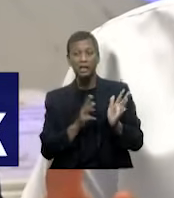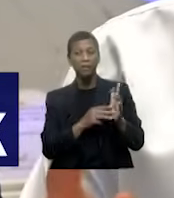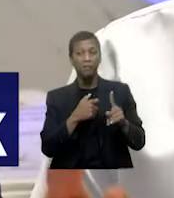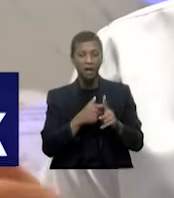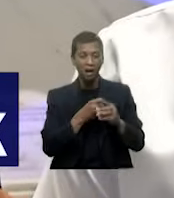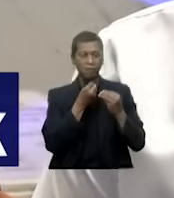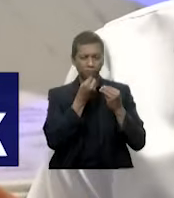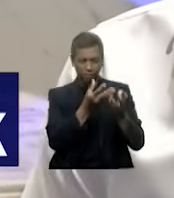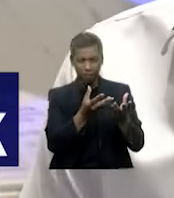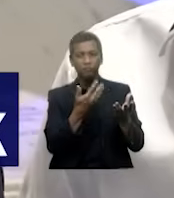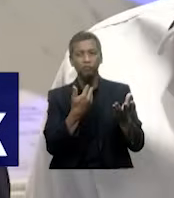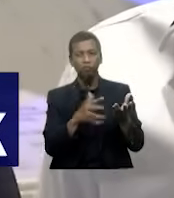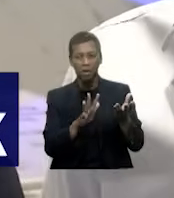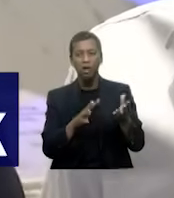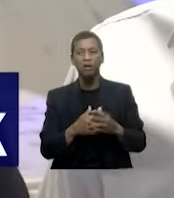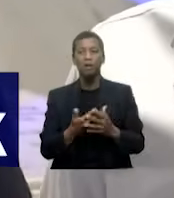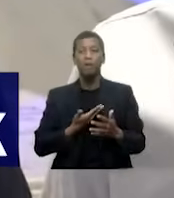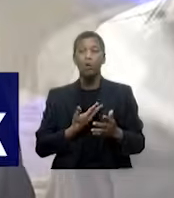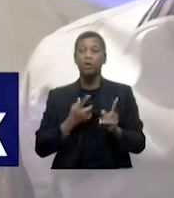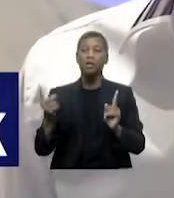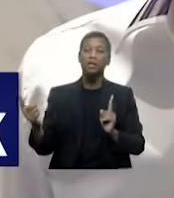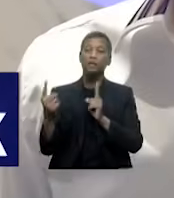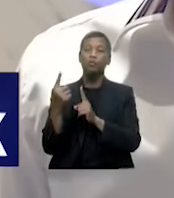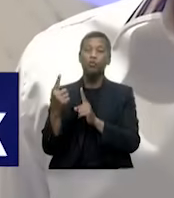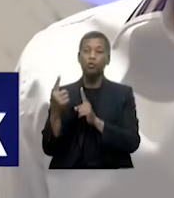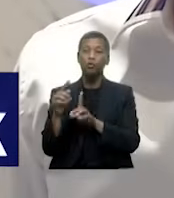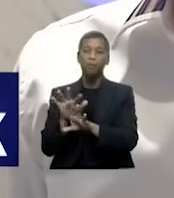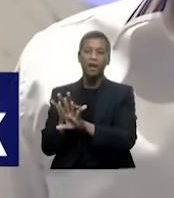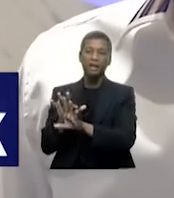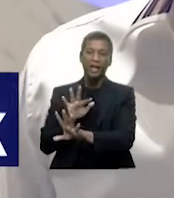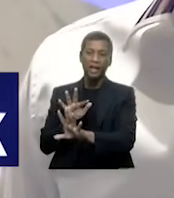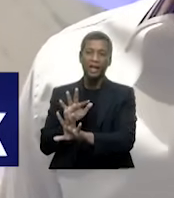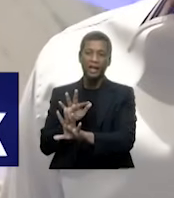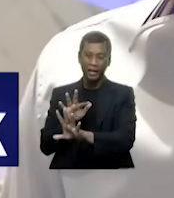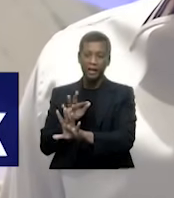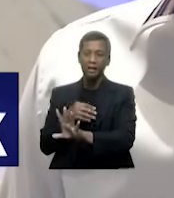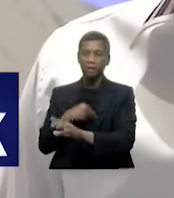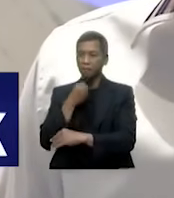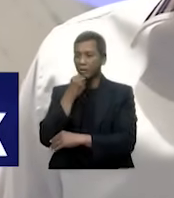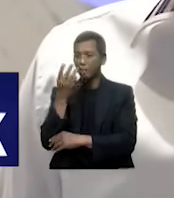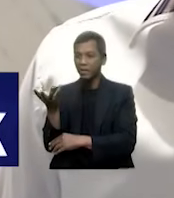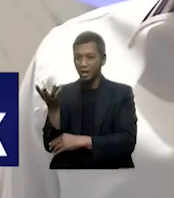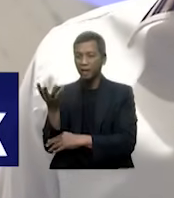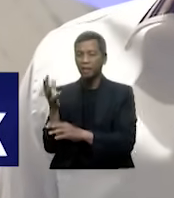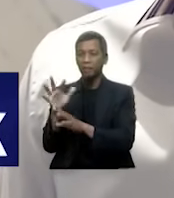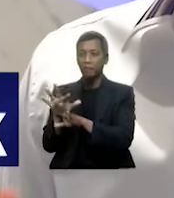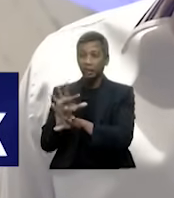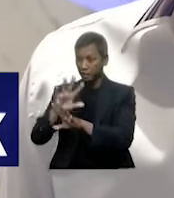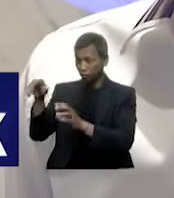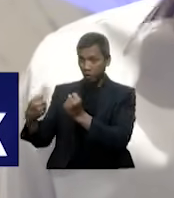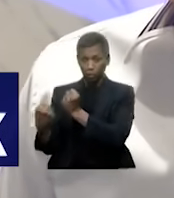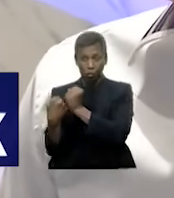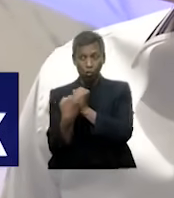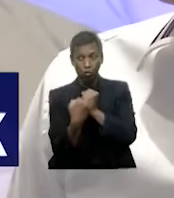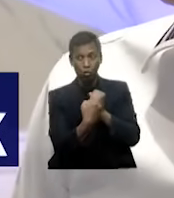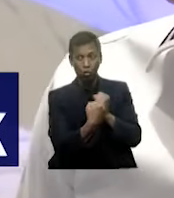saya bersilaturahmi dengan partai pengusung menyampaikan kepada partai-partai pengusung atas amanat